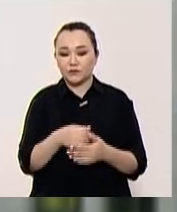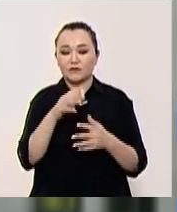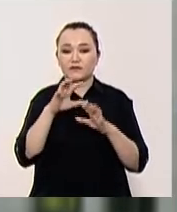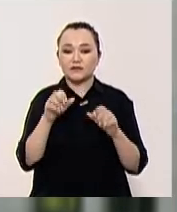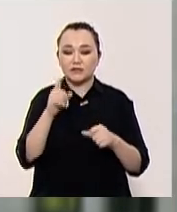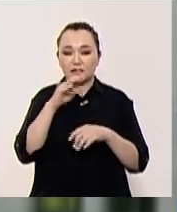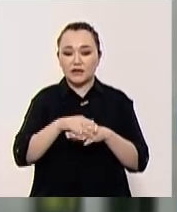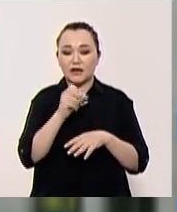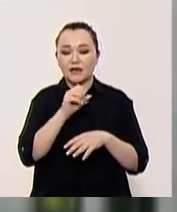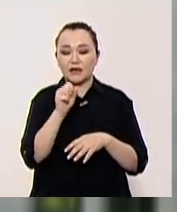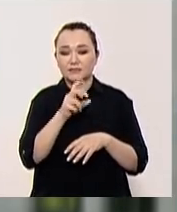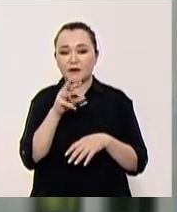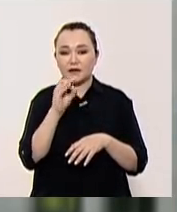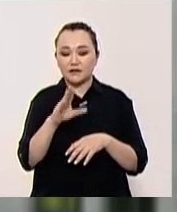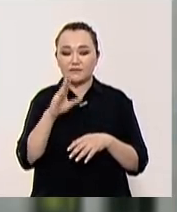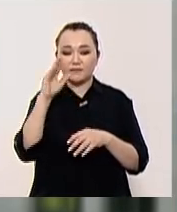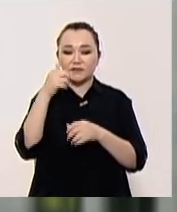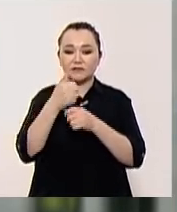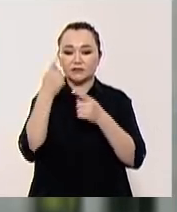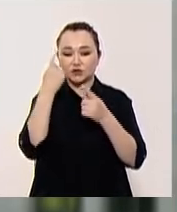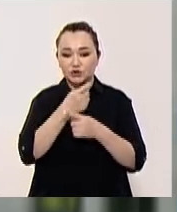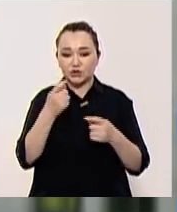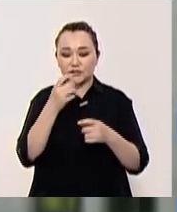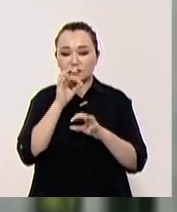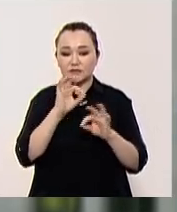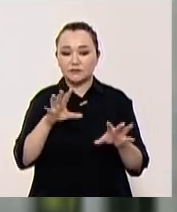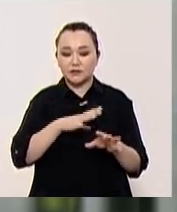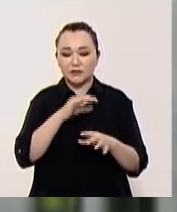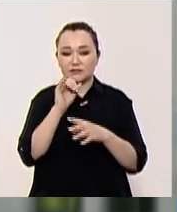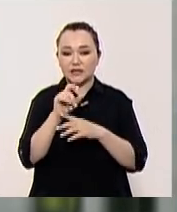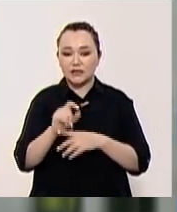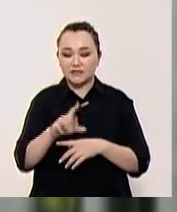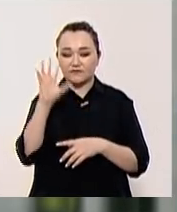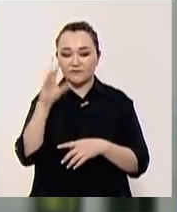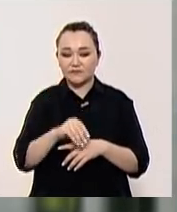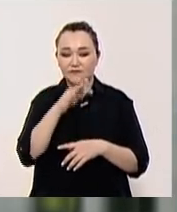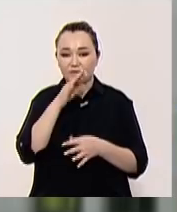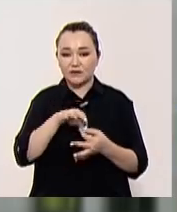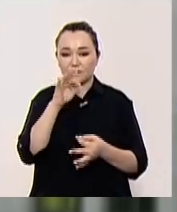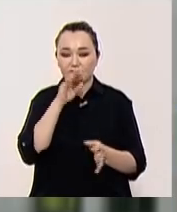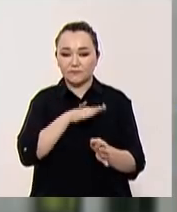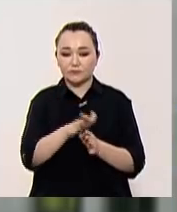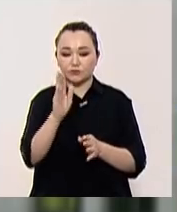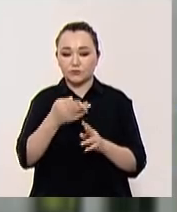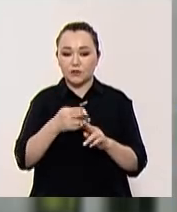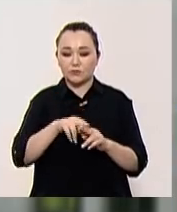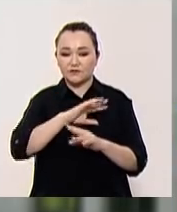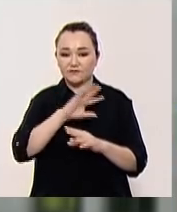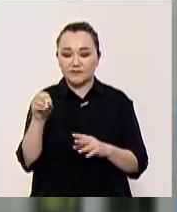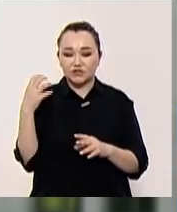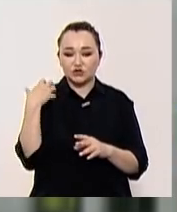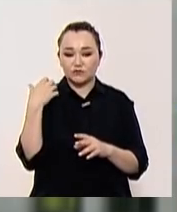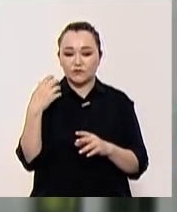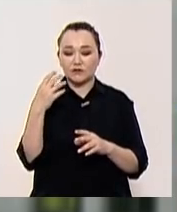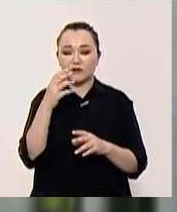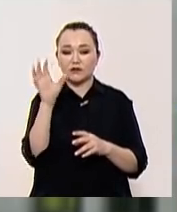басшысы Әлихан Смайылов президент жолдауында айтылған тапсырмаларды уақытылы орындаймыз. Ол үшін барлық шенеунік